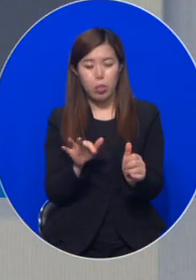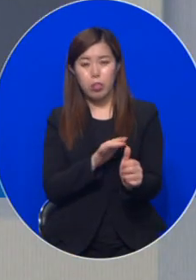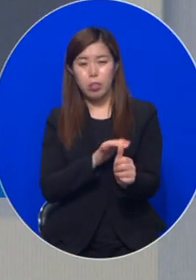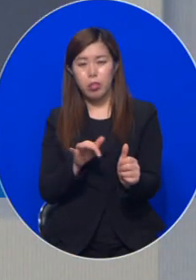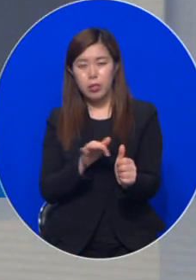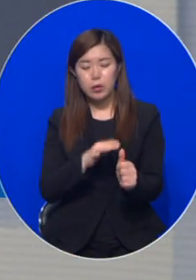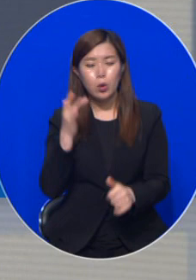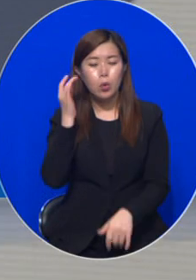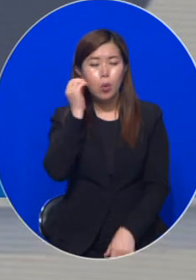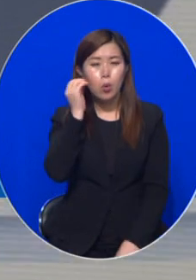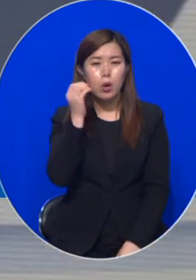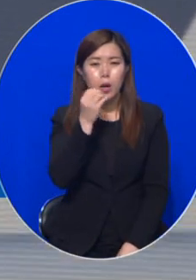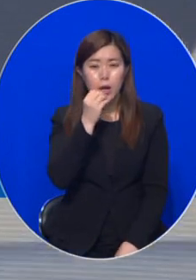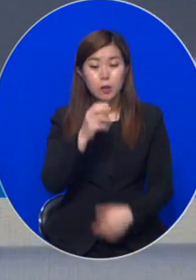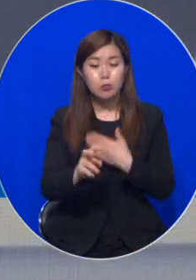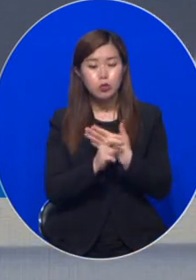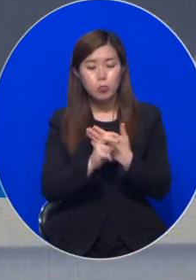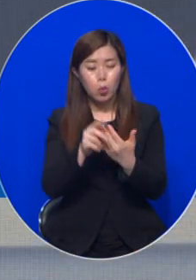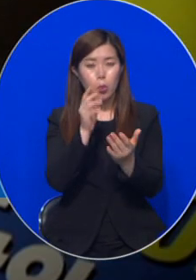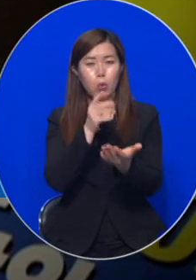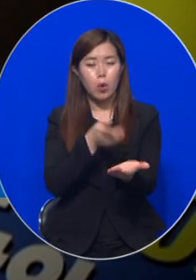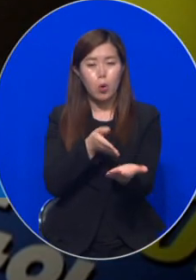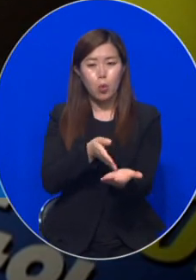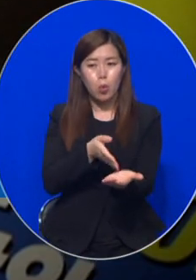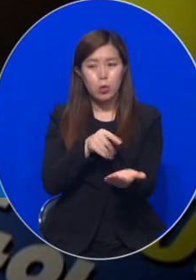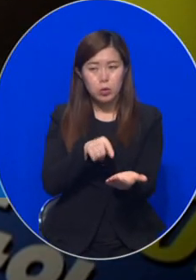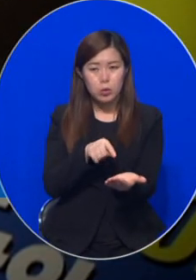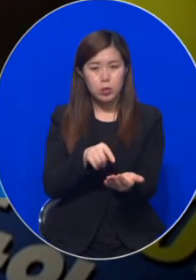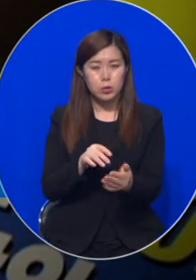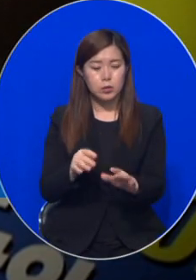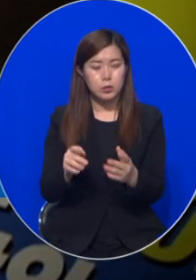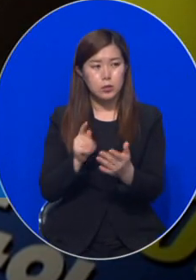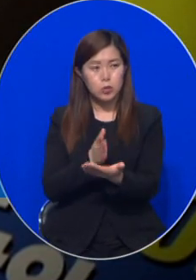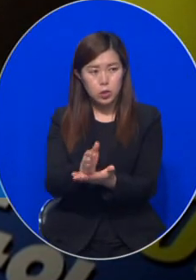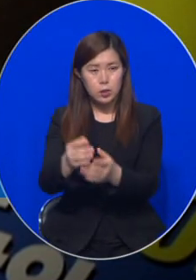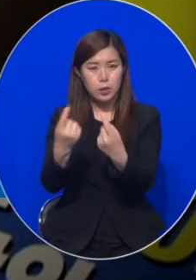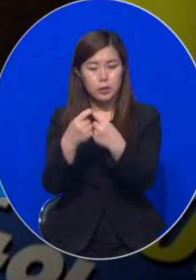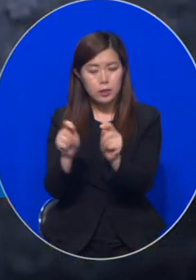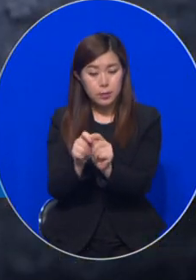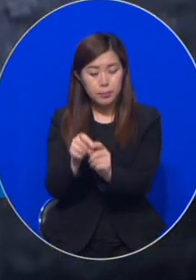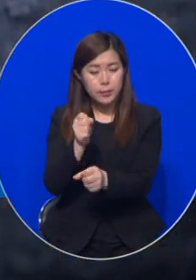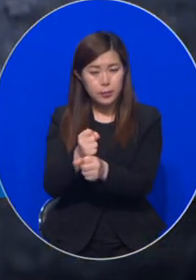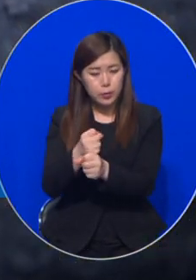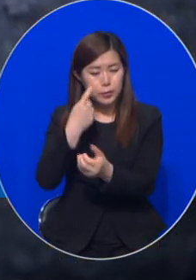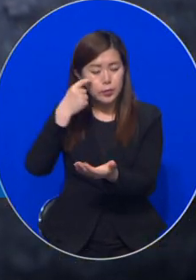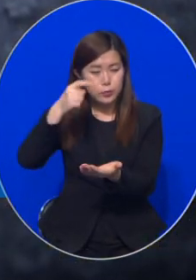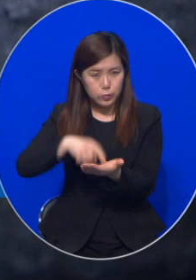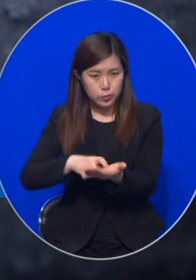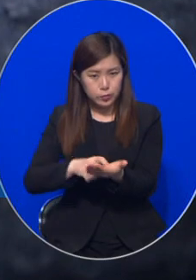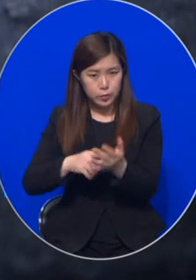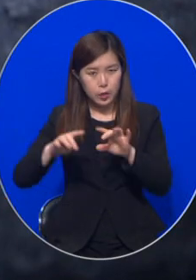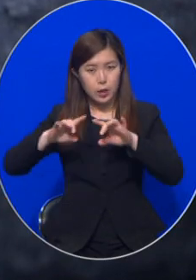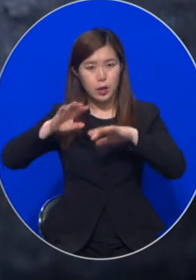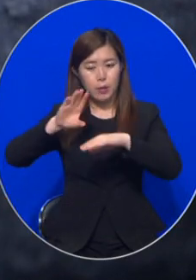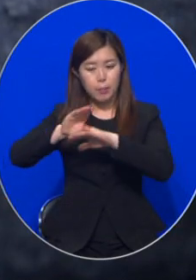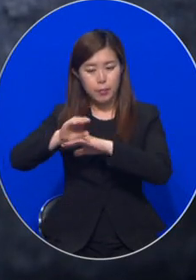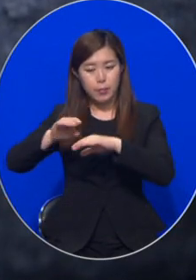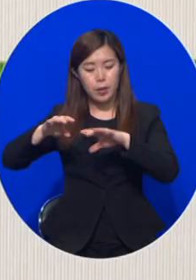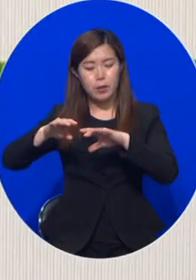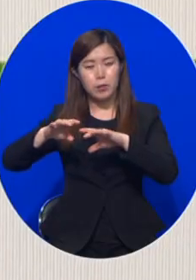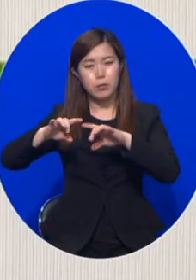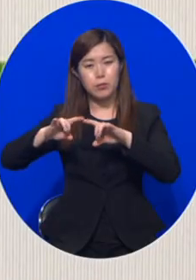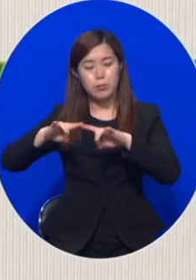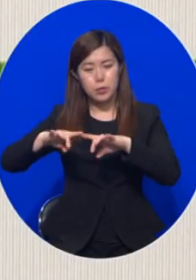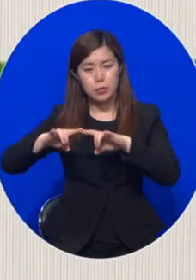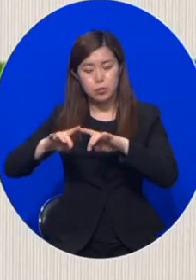온 오프라인 불법 광고에 대해선 금감원이 전담팀을 설치해 단속을 벌이고 방송통신심의위원회와